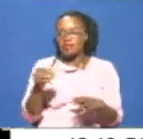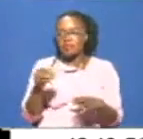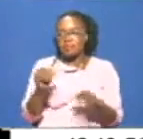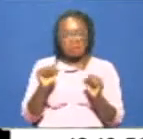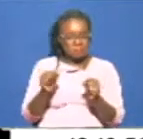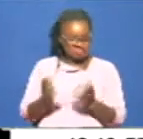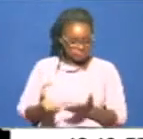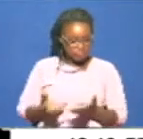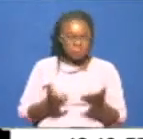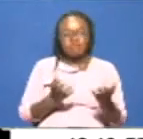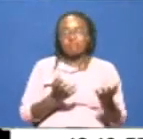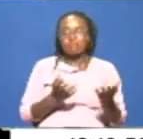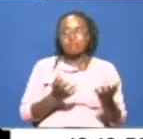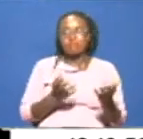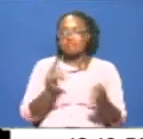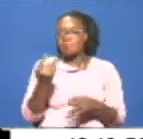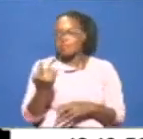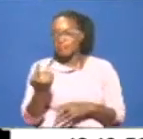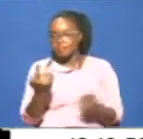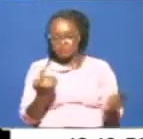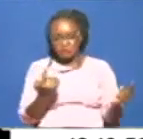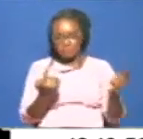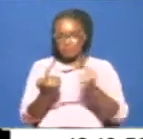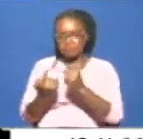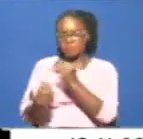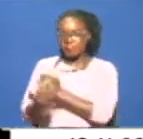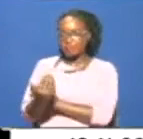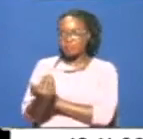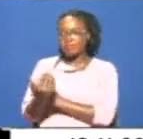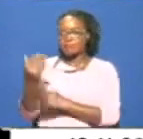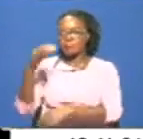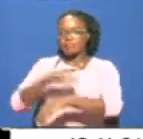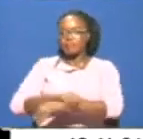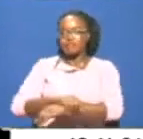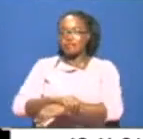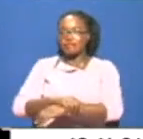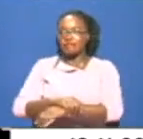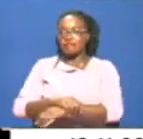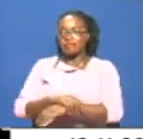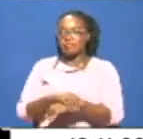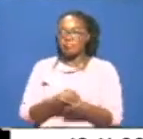kusafirisha hii bangi. Ya kwanza ile ilikuja na bangi leo, tuliipata ikiwa imesimama pale pale.